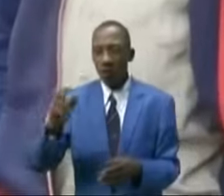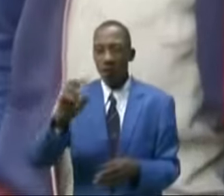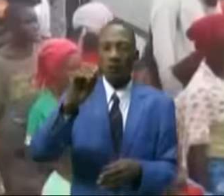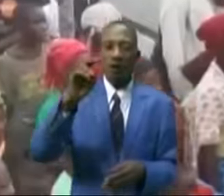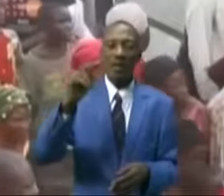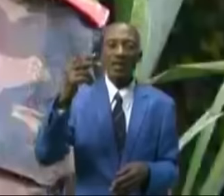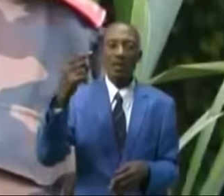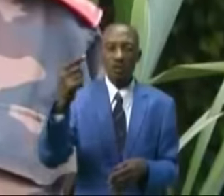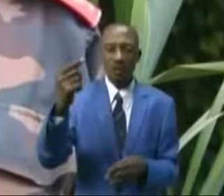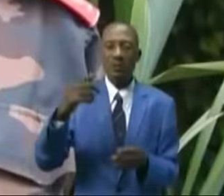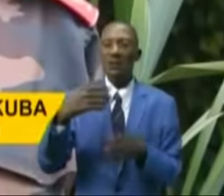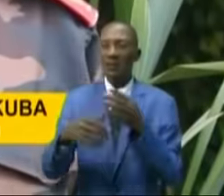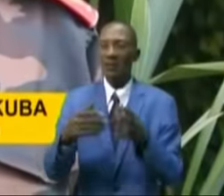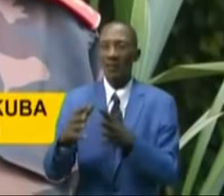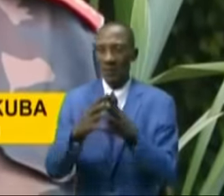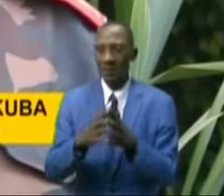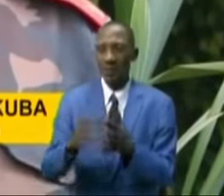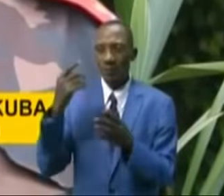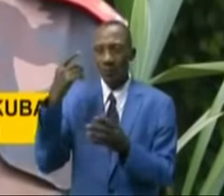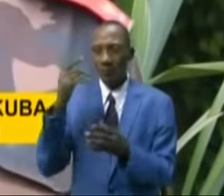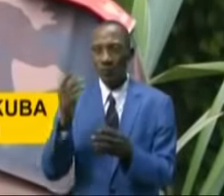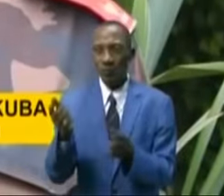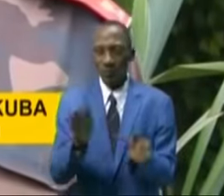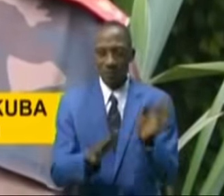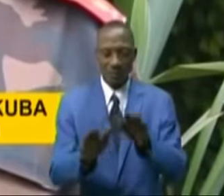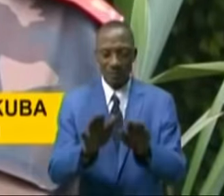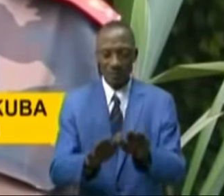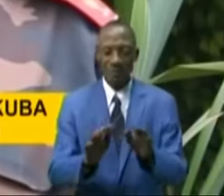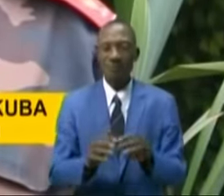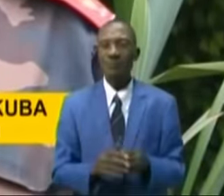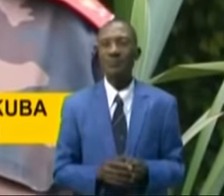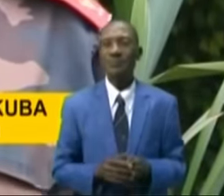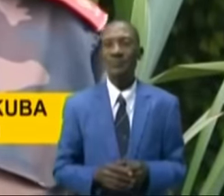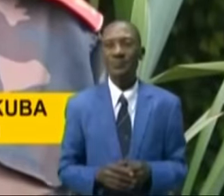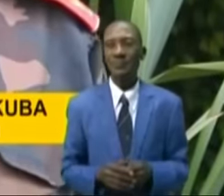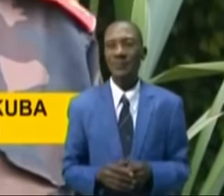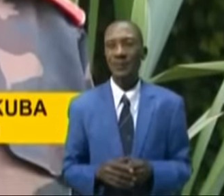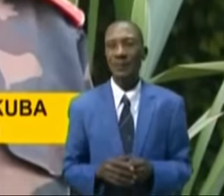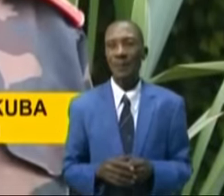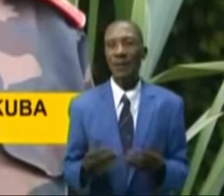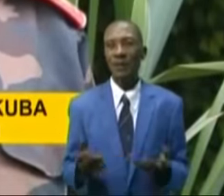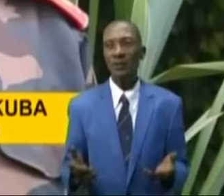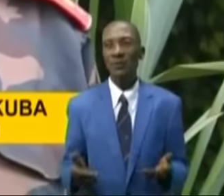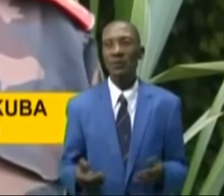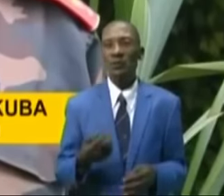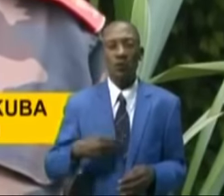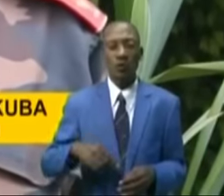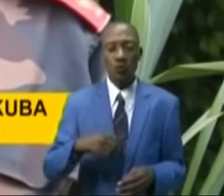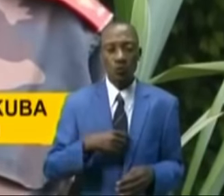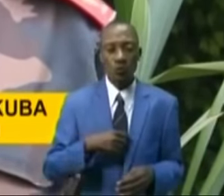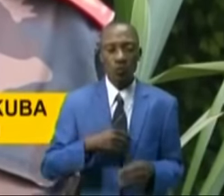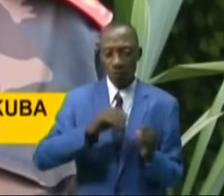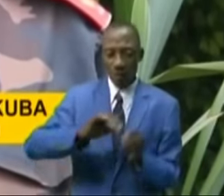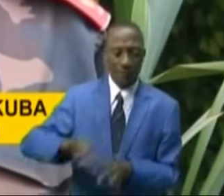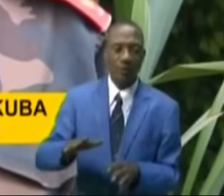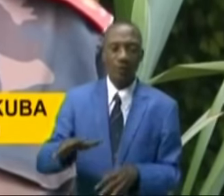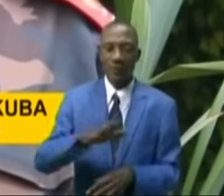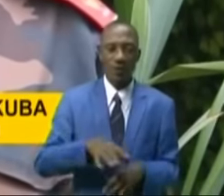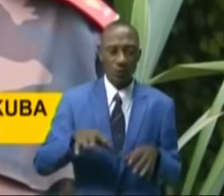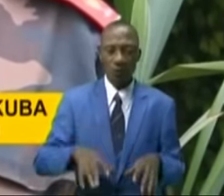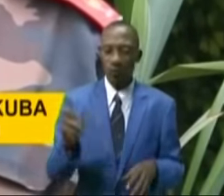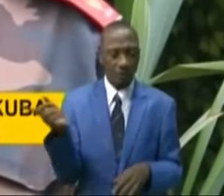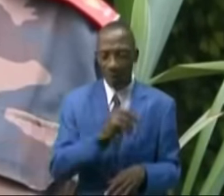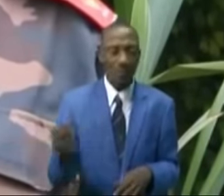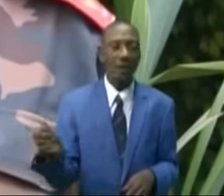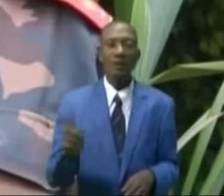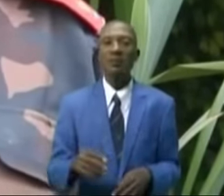de résilience. Le message, c'est en fait la résilience. Nous n'avons pas où aller, c'est notre pays. Nous devons continuer à résister, essayer de